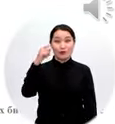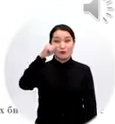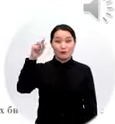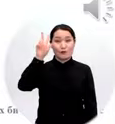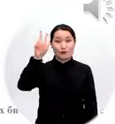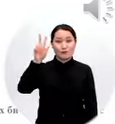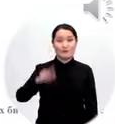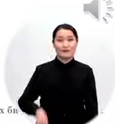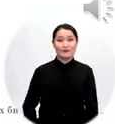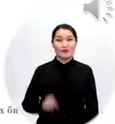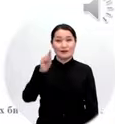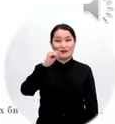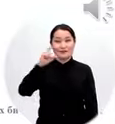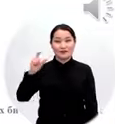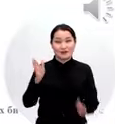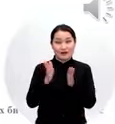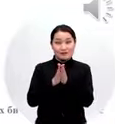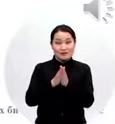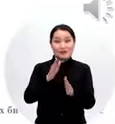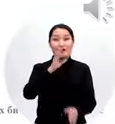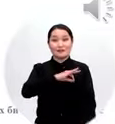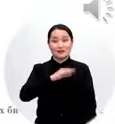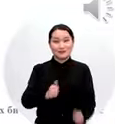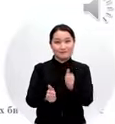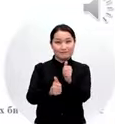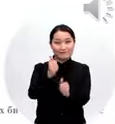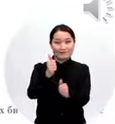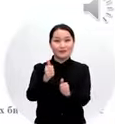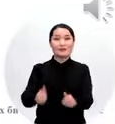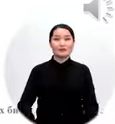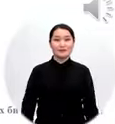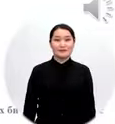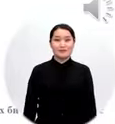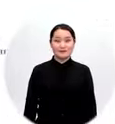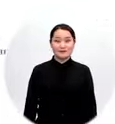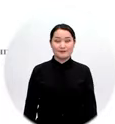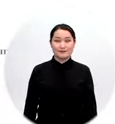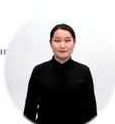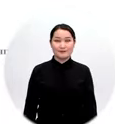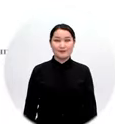химнлэр химнлийн хамсраа хийж хөгжмдөөрэй. Амжилт хүсье хүүхдүүдээ.